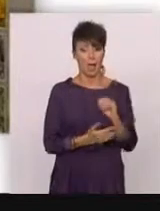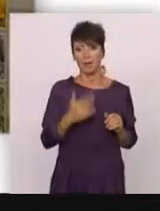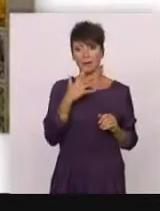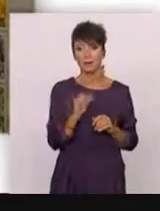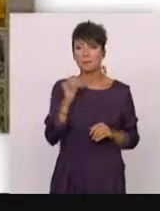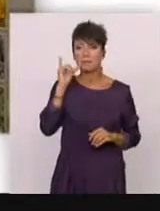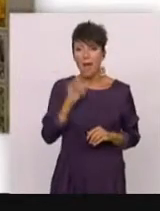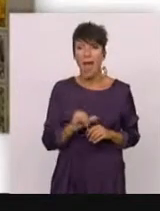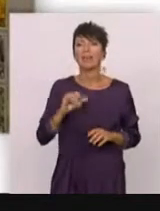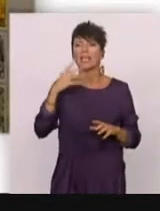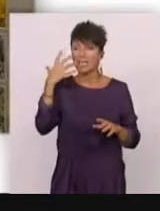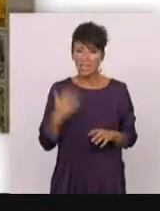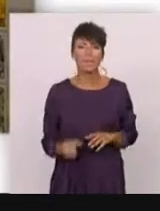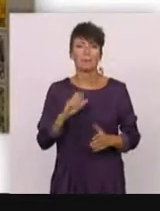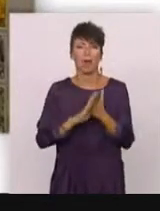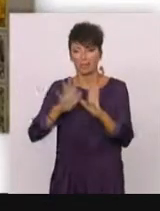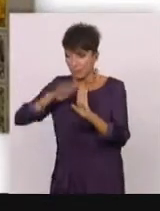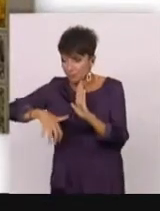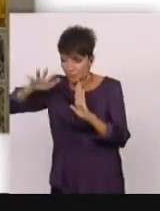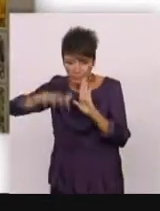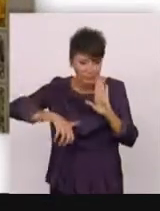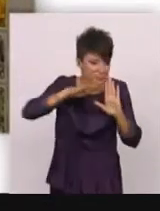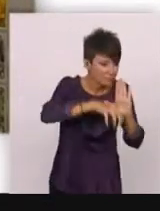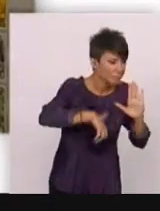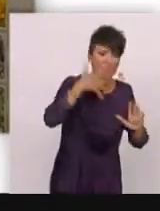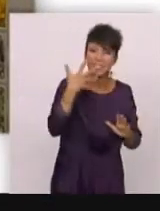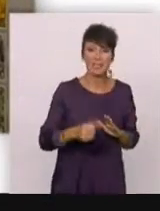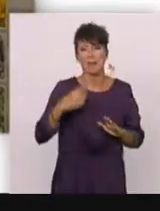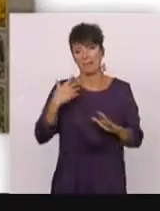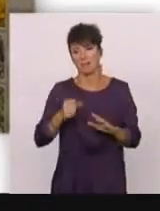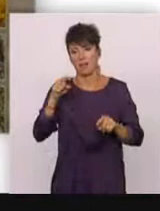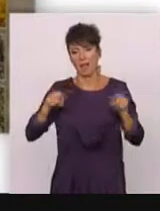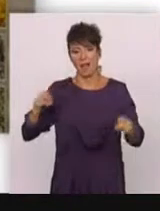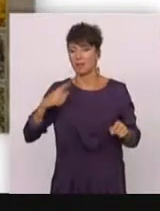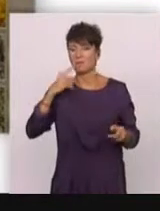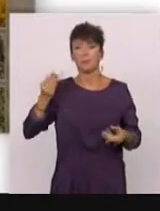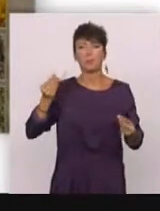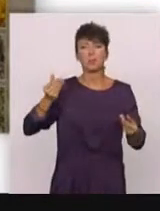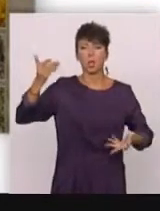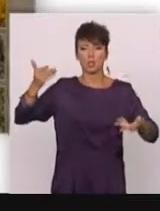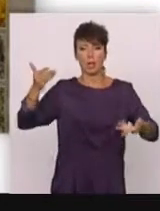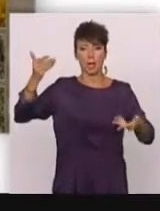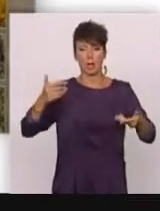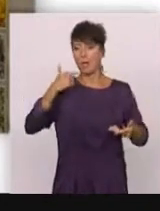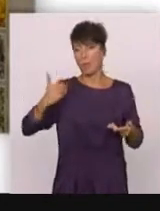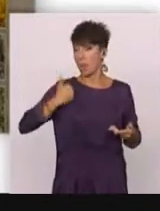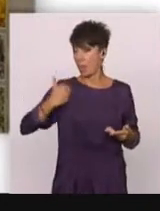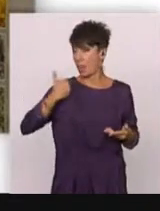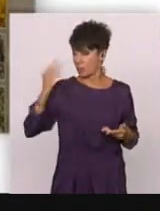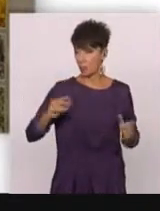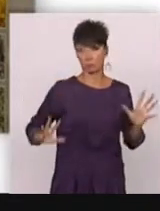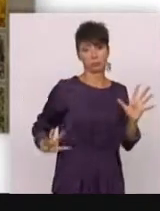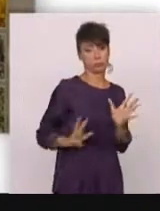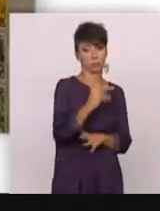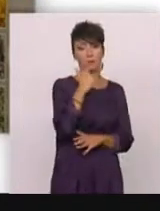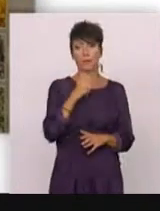και να πας, σίγουρα θα βρεις οποιοδήποτε προϊόν πολύ καλύτερα ποιοτικά σε συγκρίση με άλλα. Και όλα αυτά μπορούν να τα αξιοποιήσουν τα παιδιά, οι νέοι, και σε